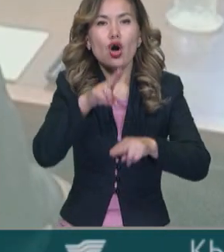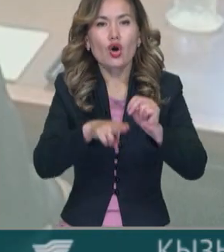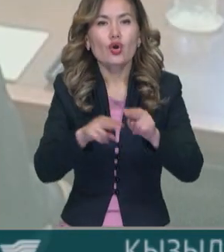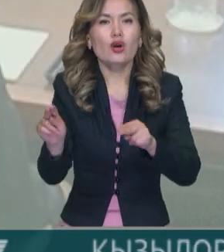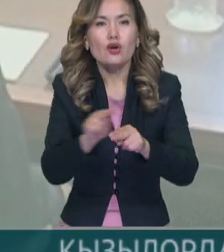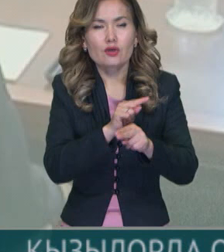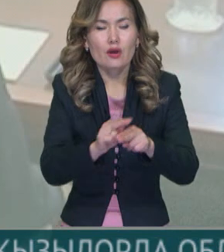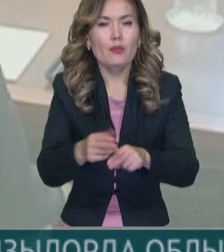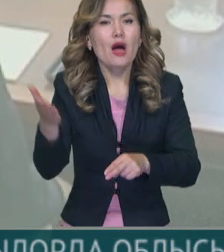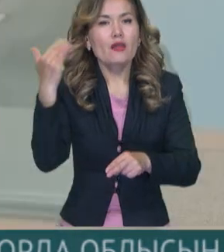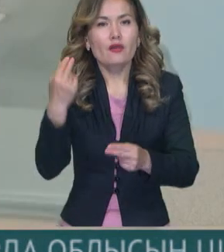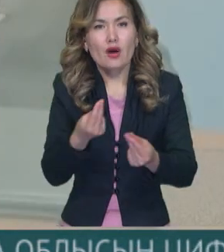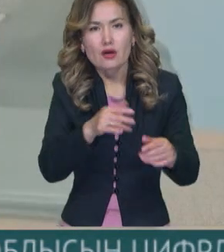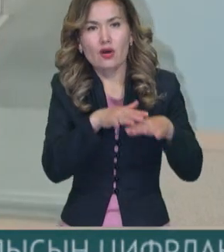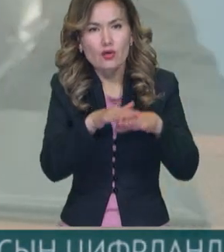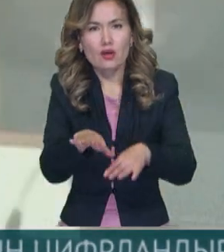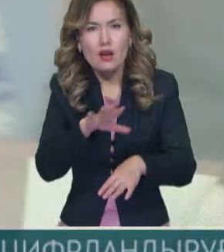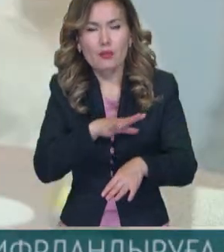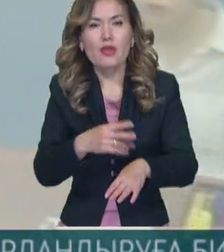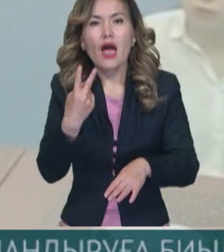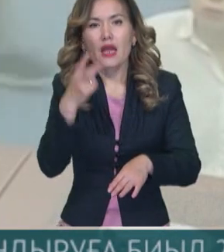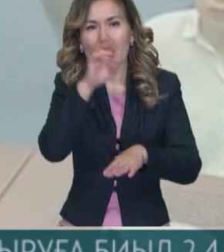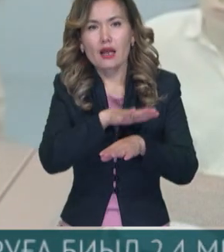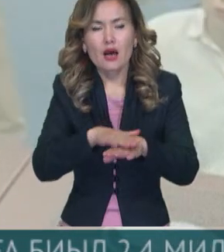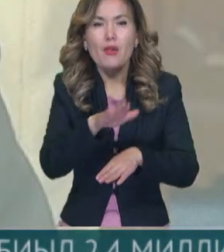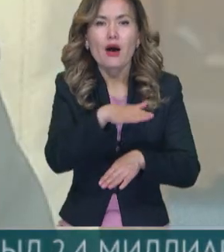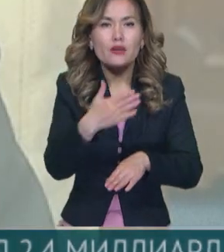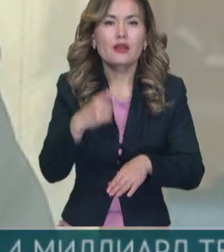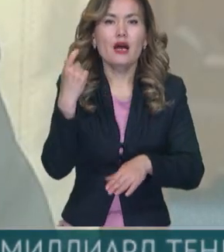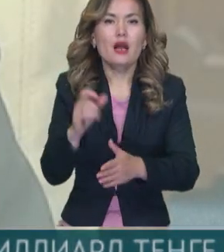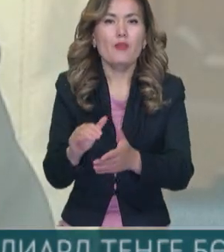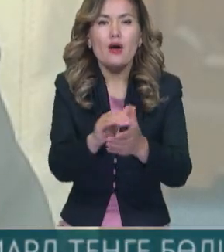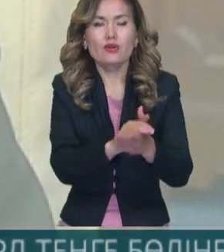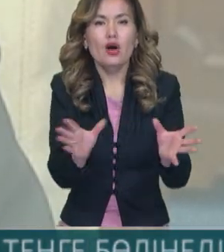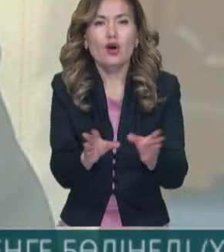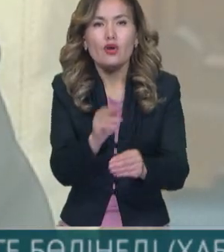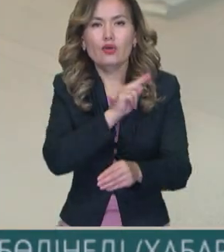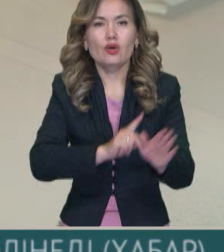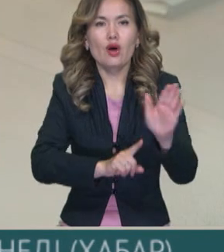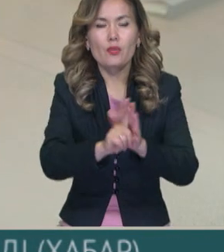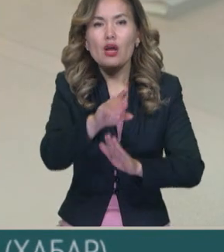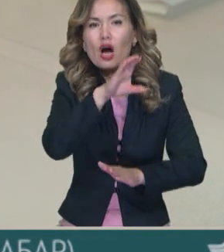да бұған дейін де айтылып келген болатын. Алайда екі ел арасындағы экономикалық ынтымақтастыққа